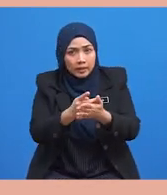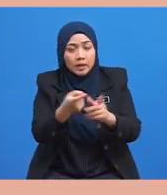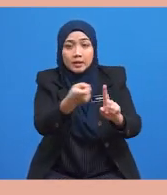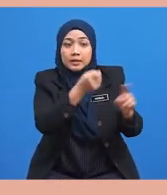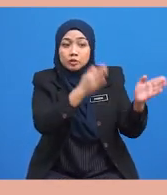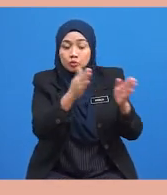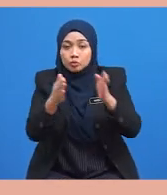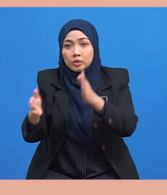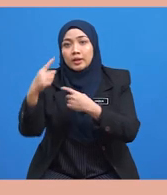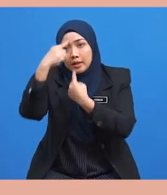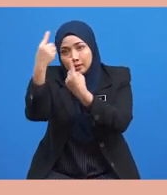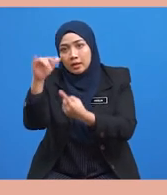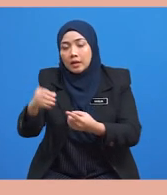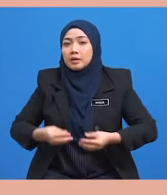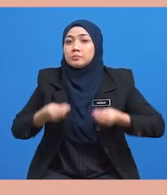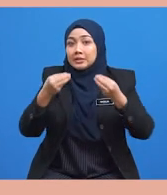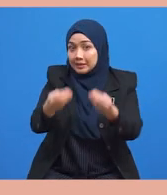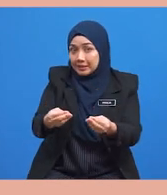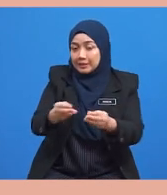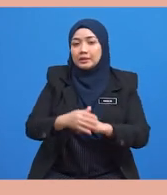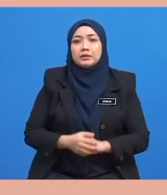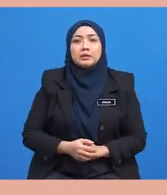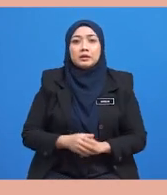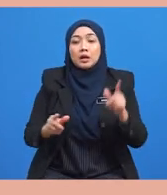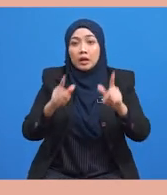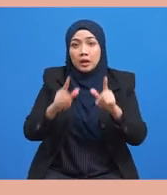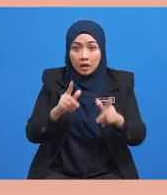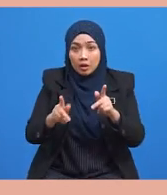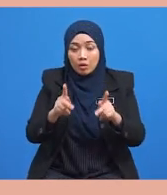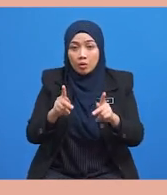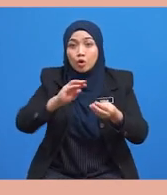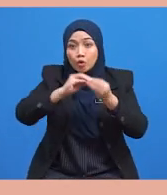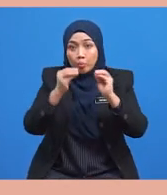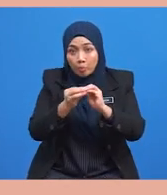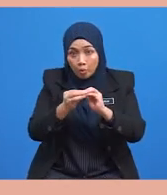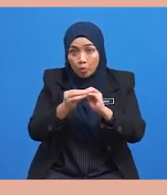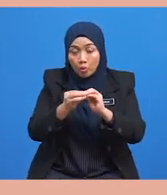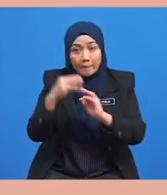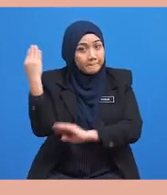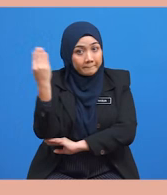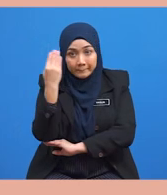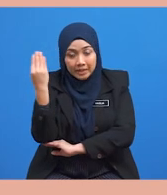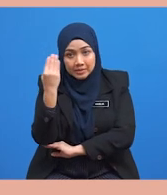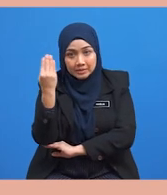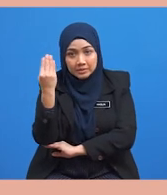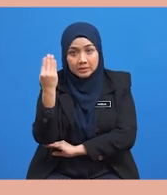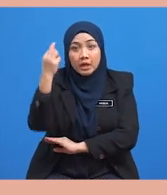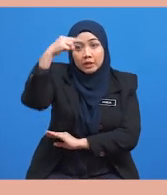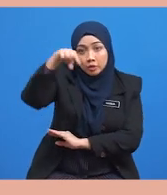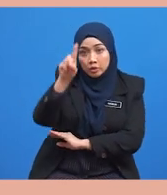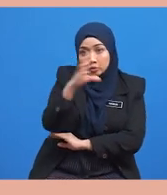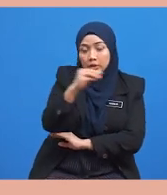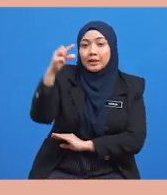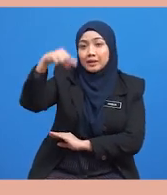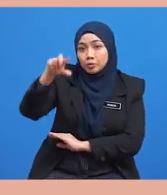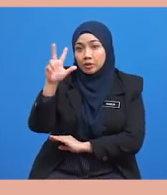yang diberi. Jika bilangan data genap, nilai median Q1 dan Q3